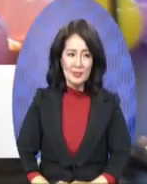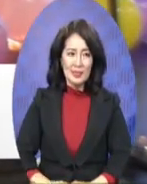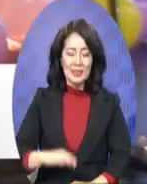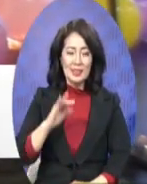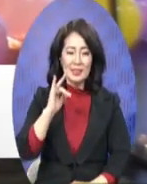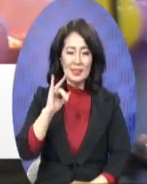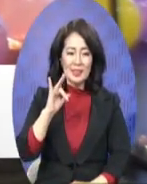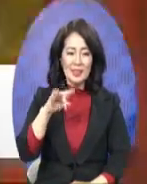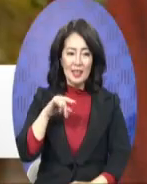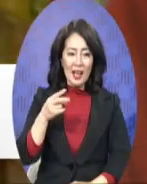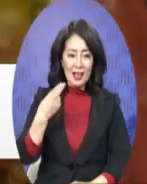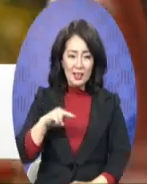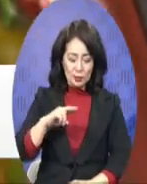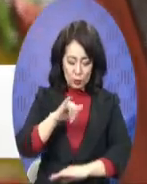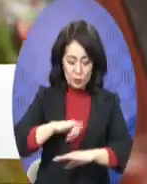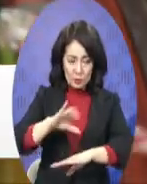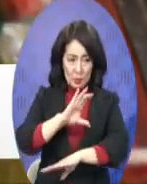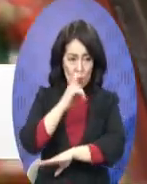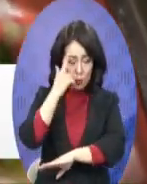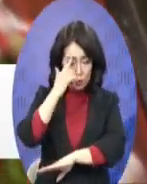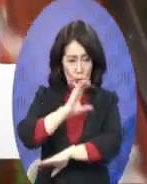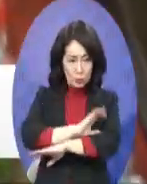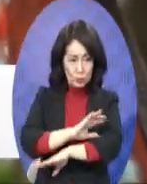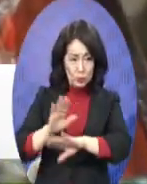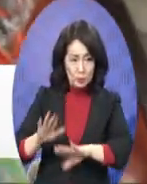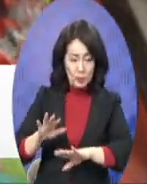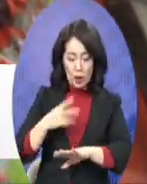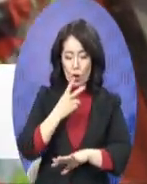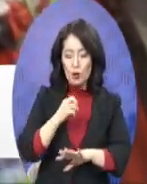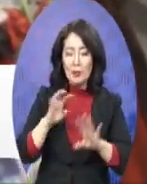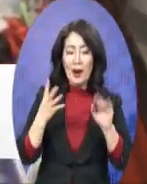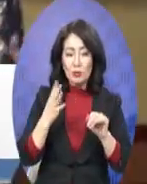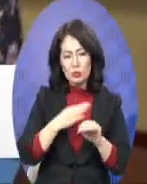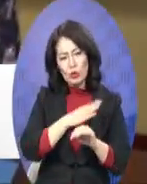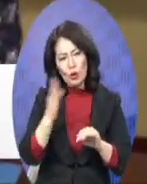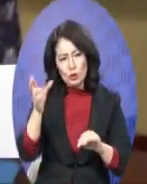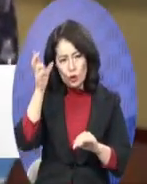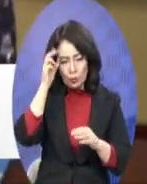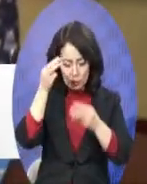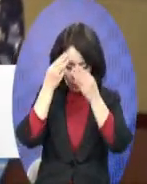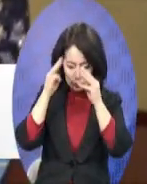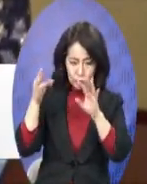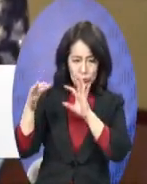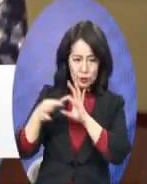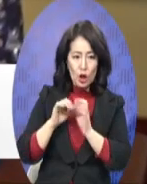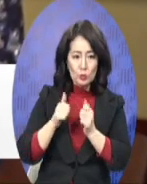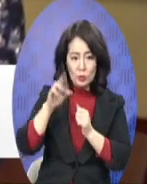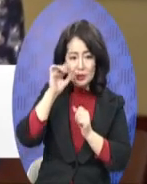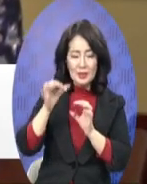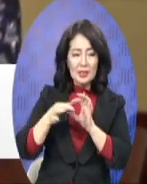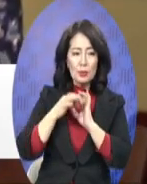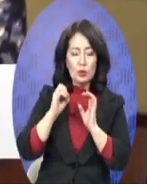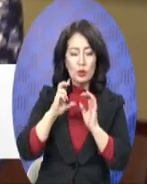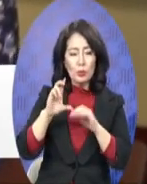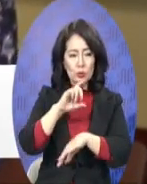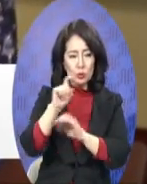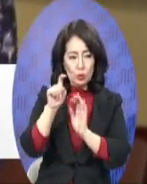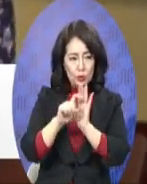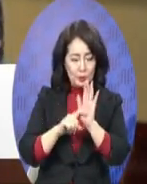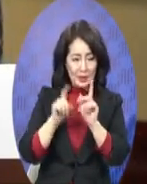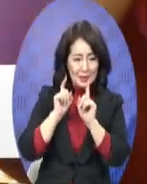Ирланд улс дахь Монгол сургууль нь 2014 оноос хойш албан ёсны бүртгэлтэйгээр боловсрол, соёлын шинжлэх ухаан, спорт яамны ерөнхий боловсролын хөтөлбөрийн